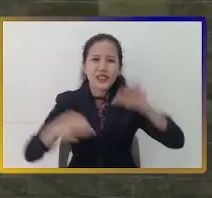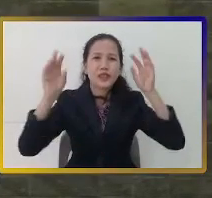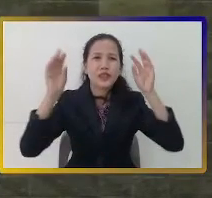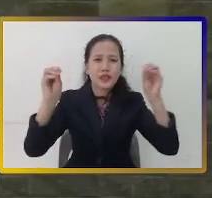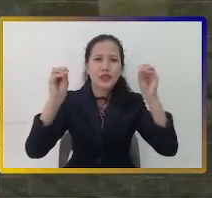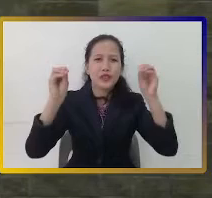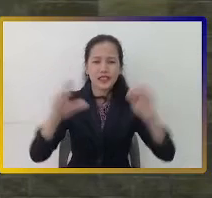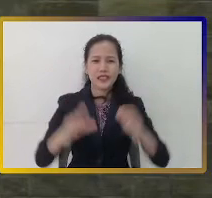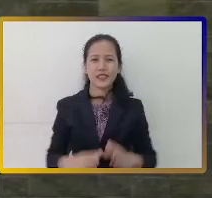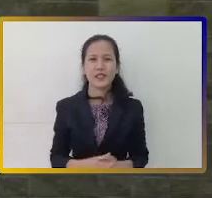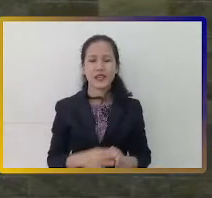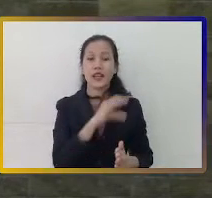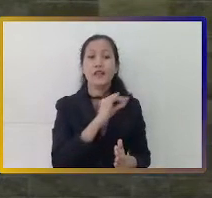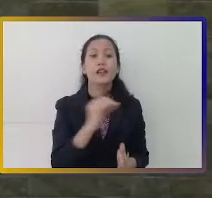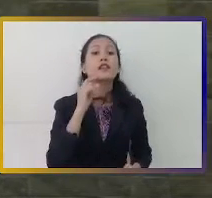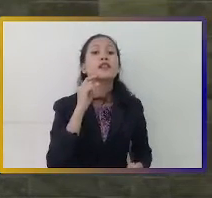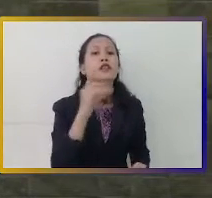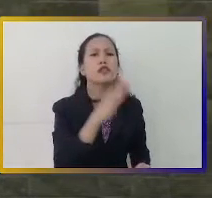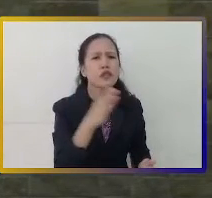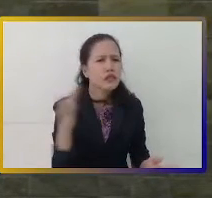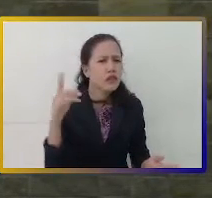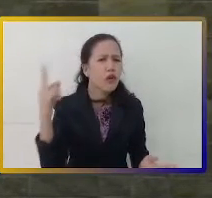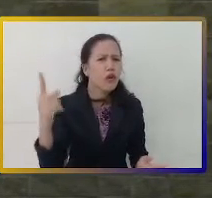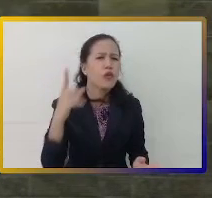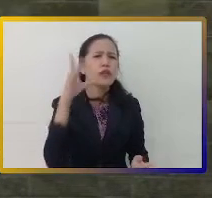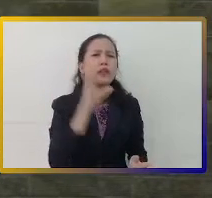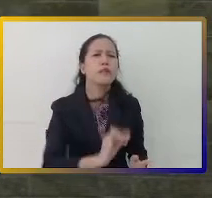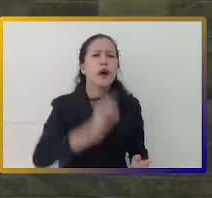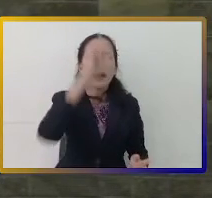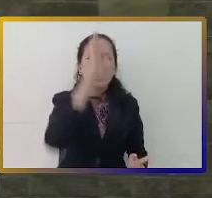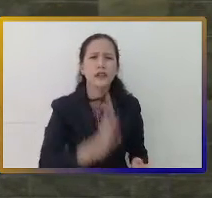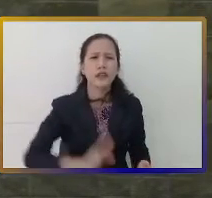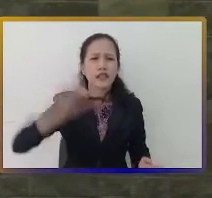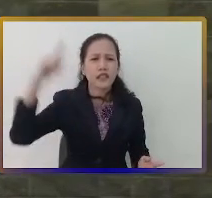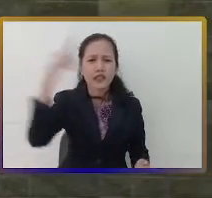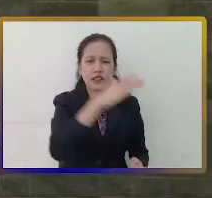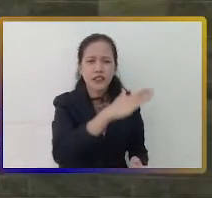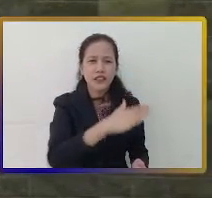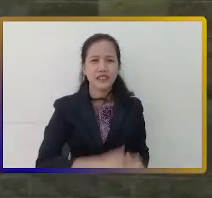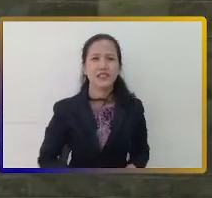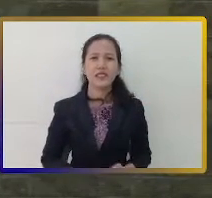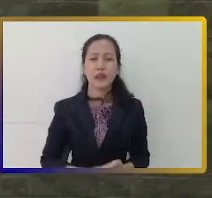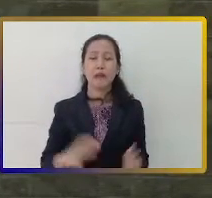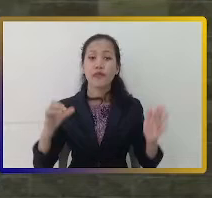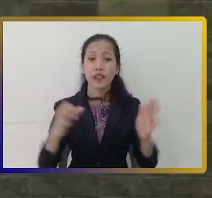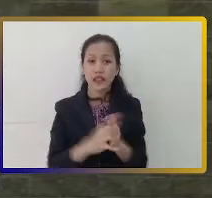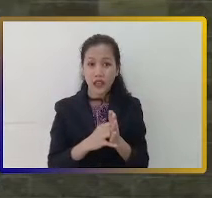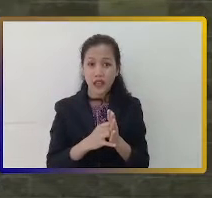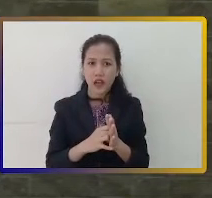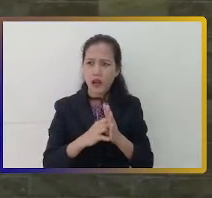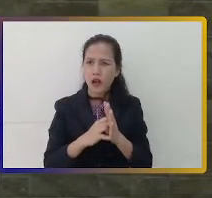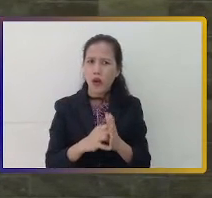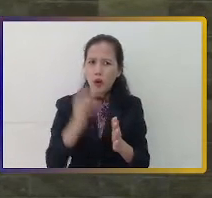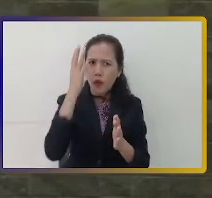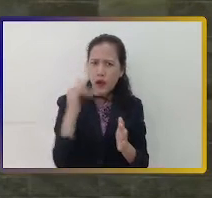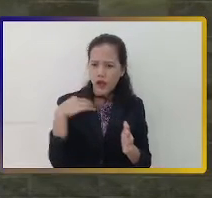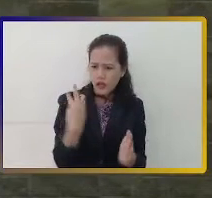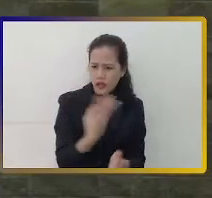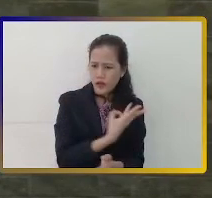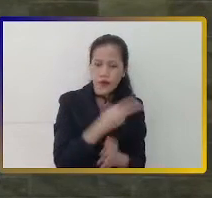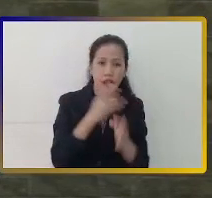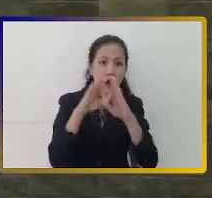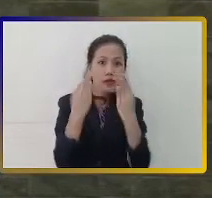Sabi nga po sa inyo, it is only by the grace of God, biyaya po talaga ng Panginoon kung bakit po ang pamilya po natin